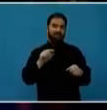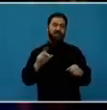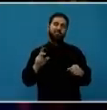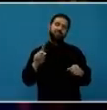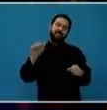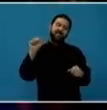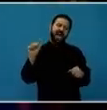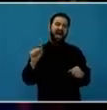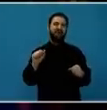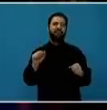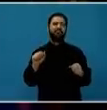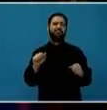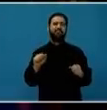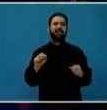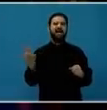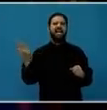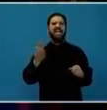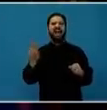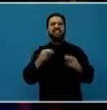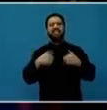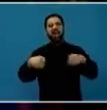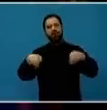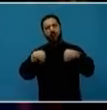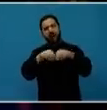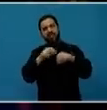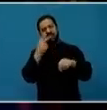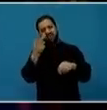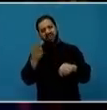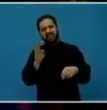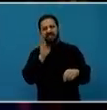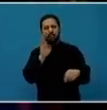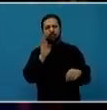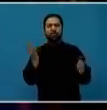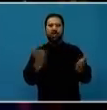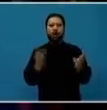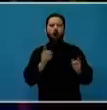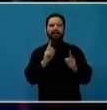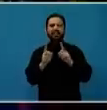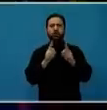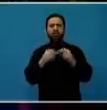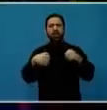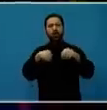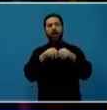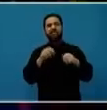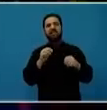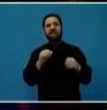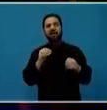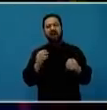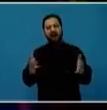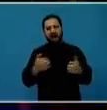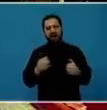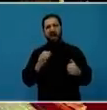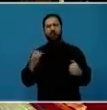metaforic vorbind sau relația noastră, vedeți că de foarte multe ori discursul nostru are anumite perspective